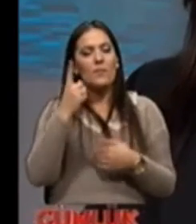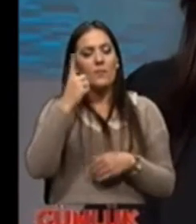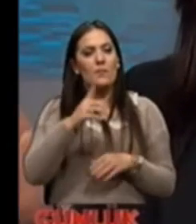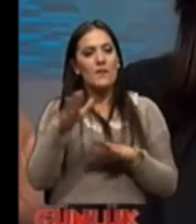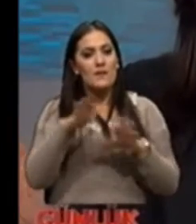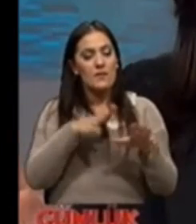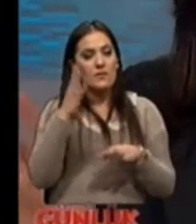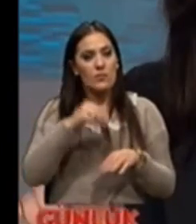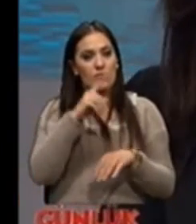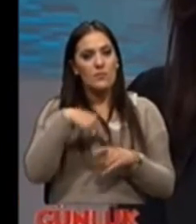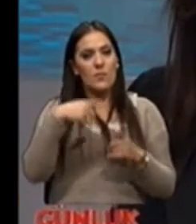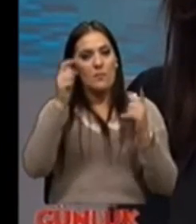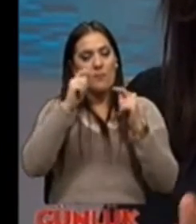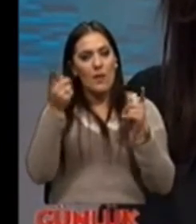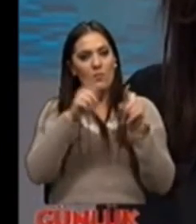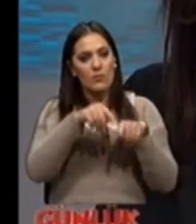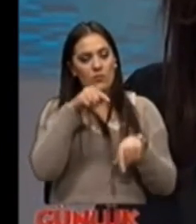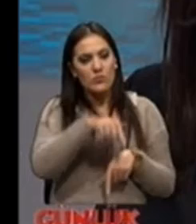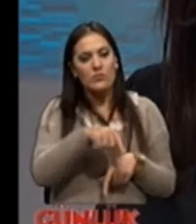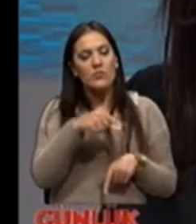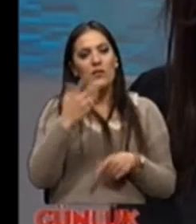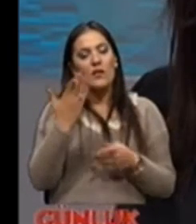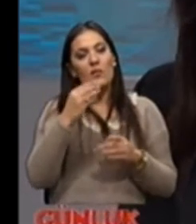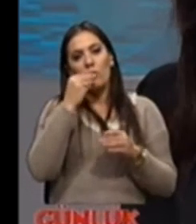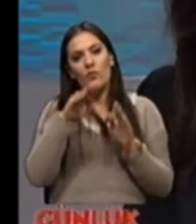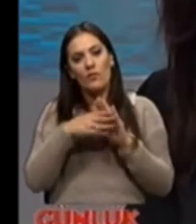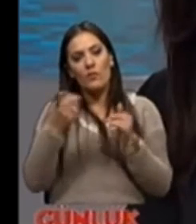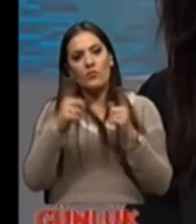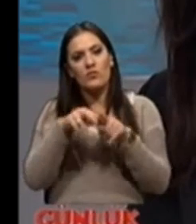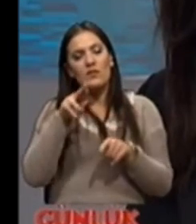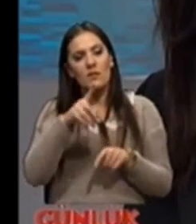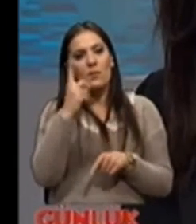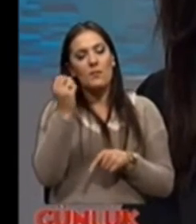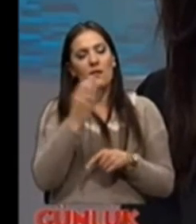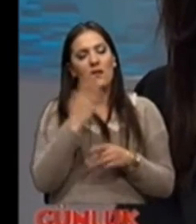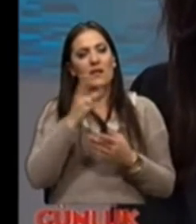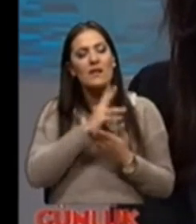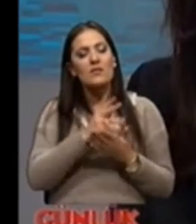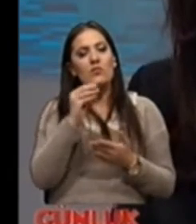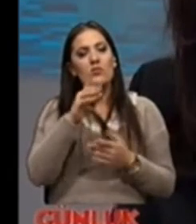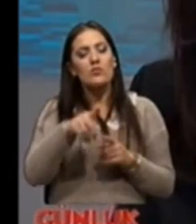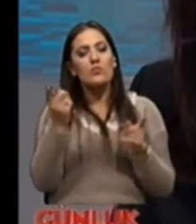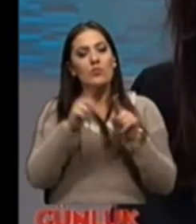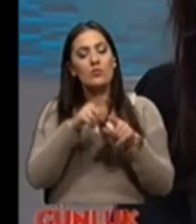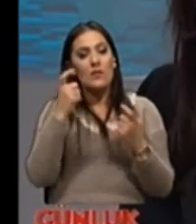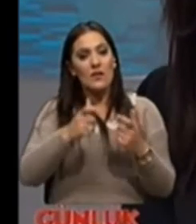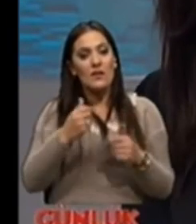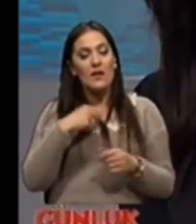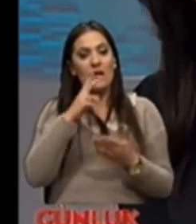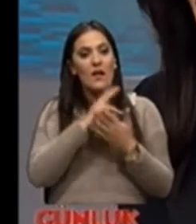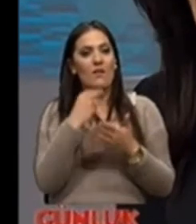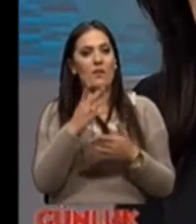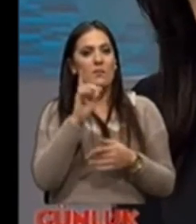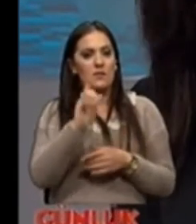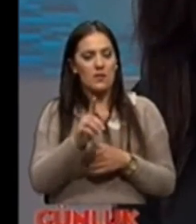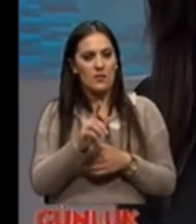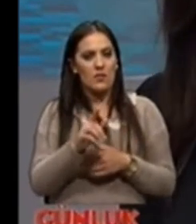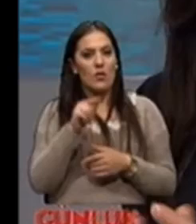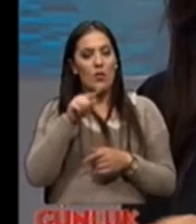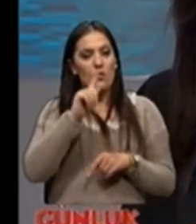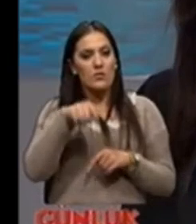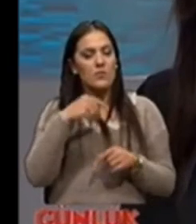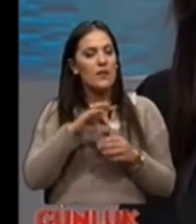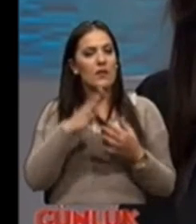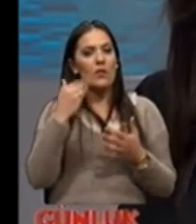banyoda buluşacağız, işte ya da mutfakta buluşacağız gibi. Bir kere kesinlikle çocuklarla buluşma yerinin tespit edilmesi gerekiyor. O zaman da ona evet ben